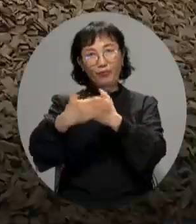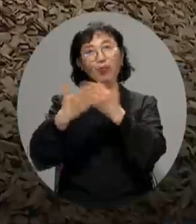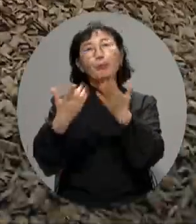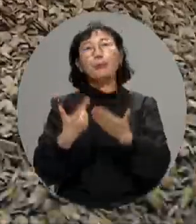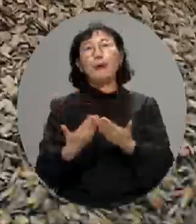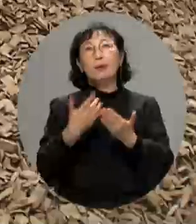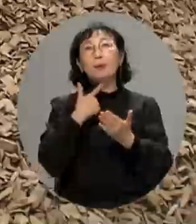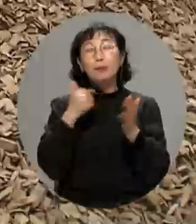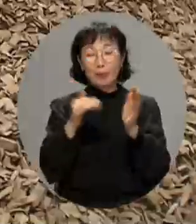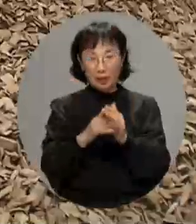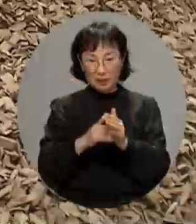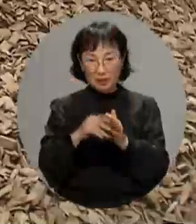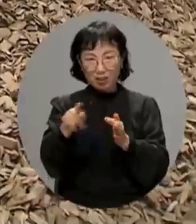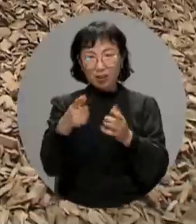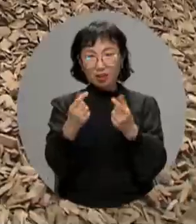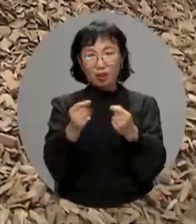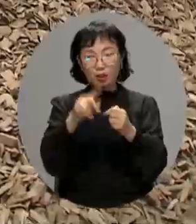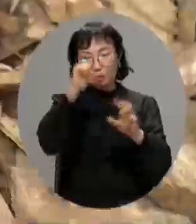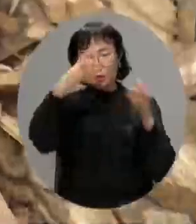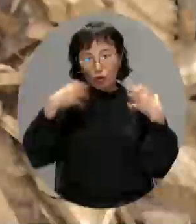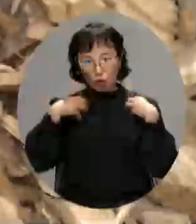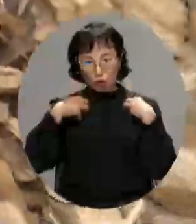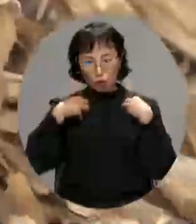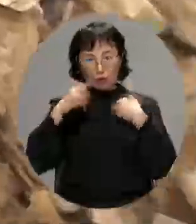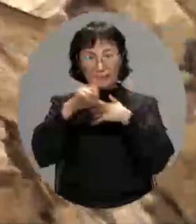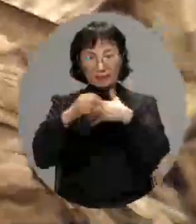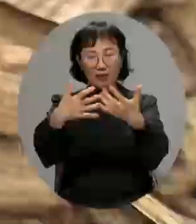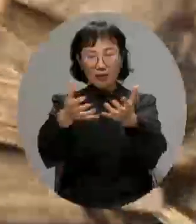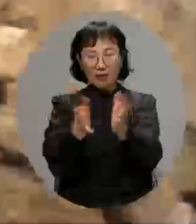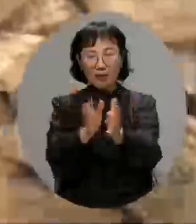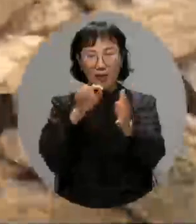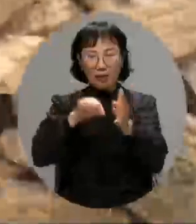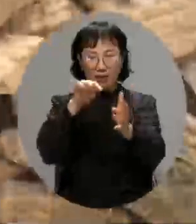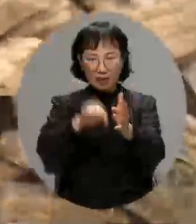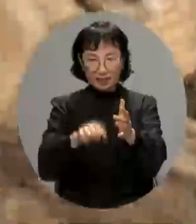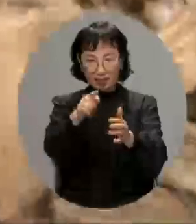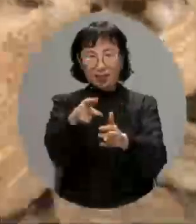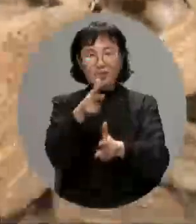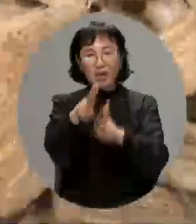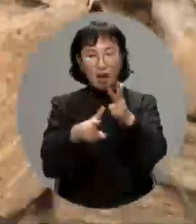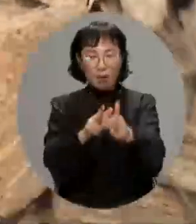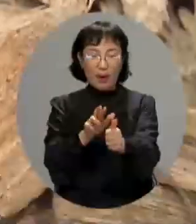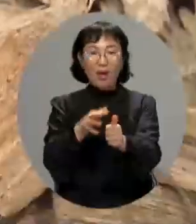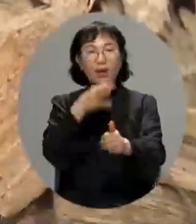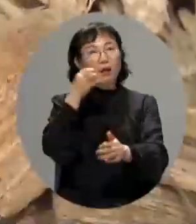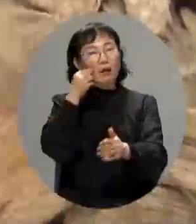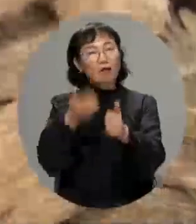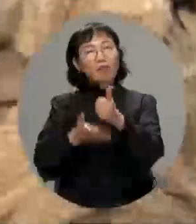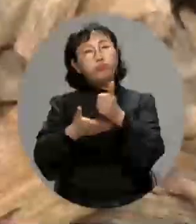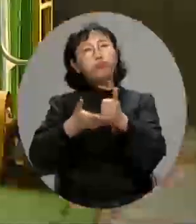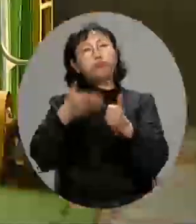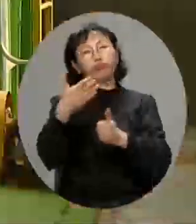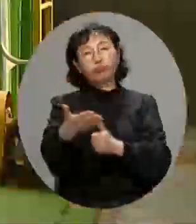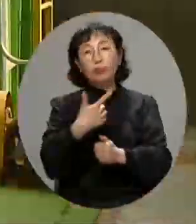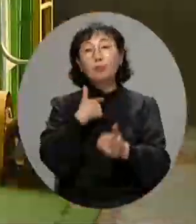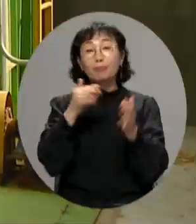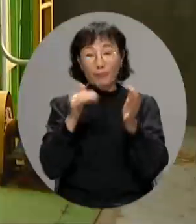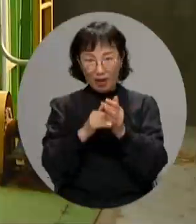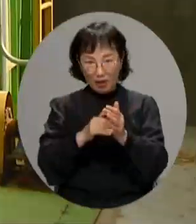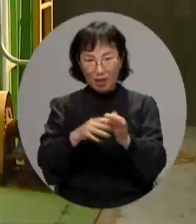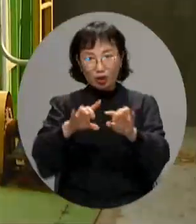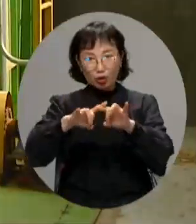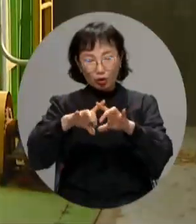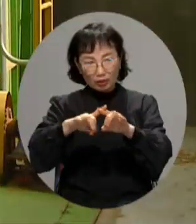지원했고요. 이처럼 정부와 지자체는 목재 펠릿 산업을 장려해왔습니다. 일정 규모 이상